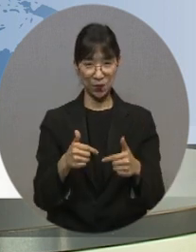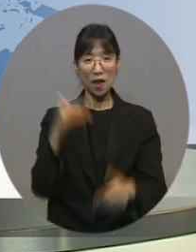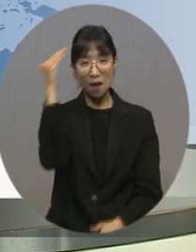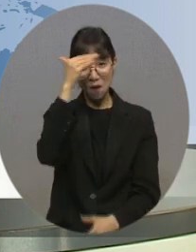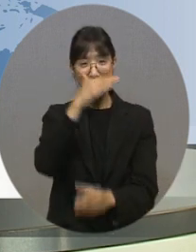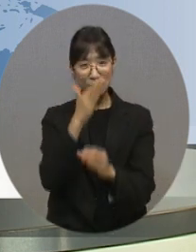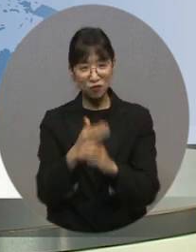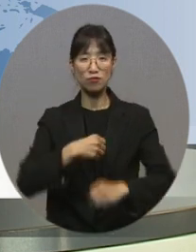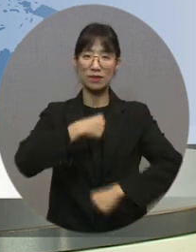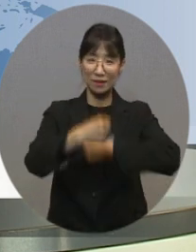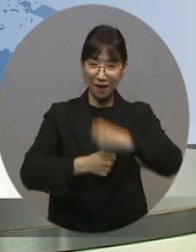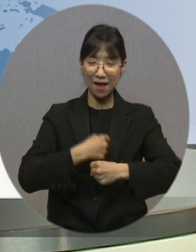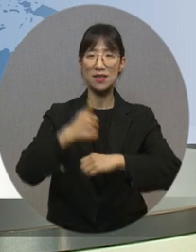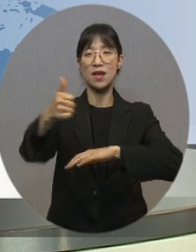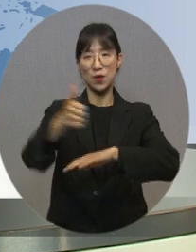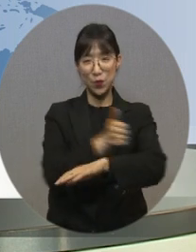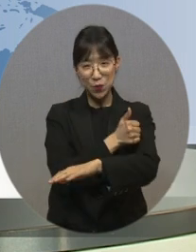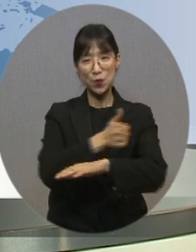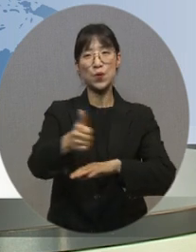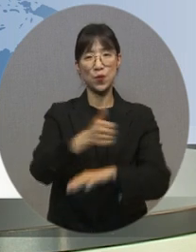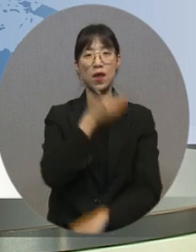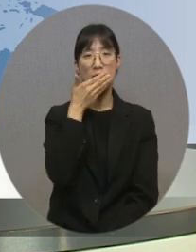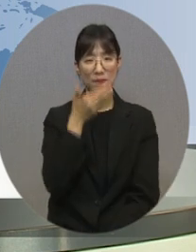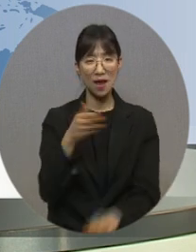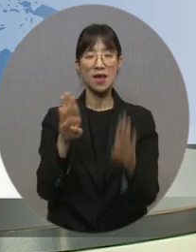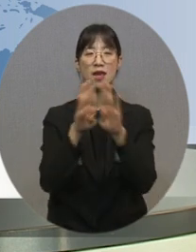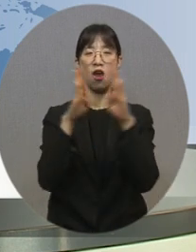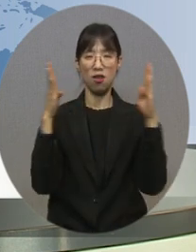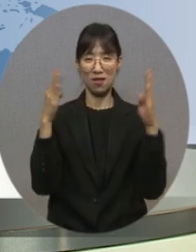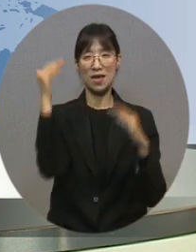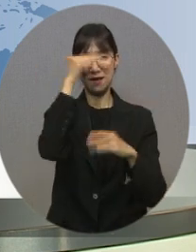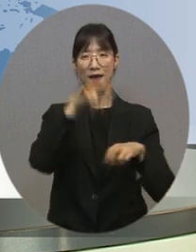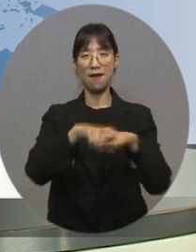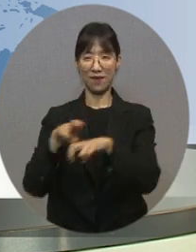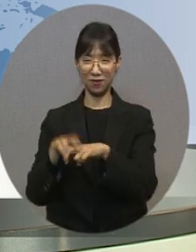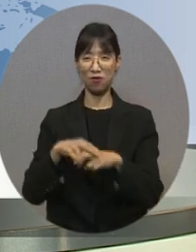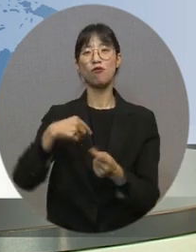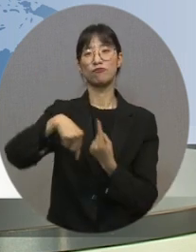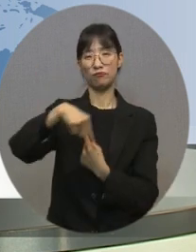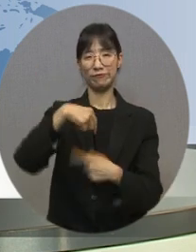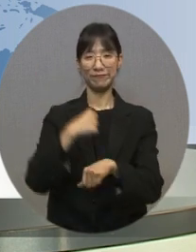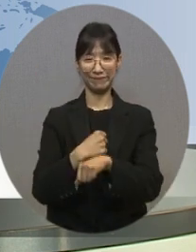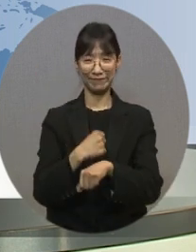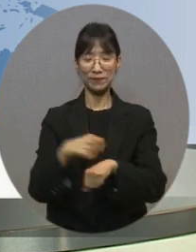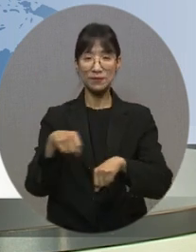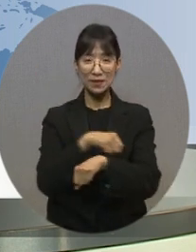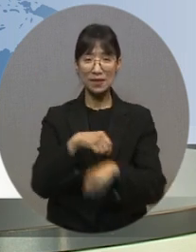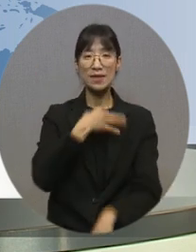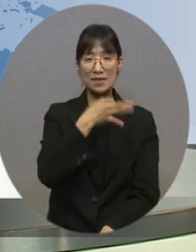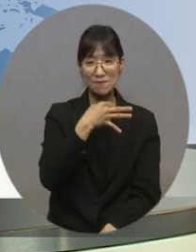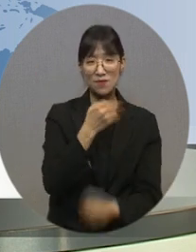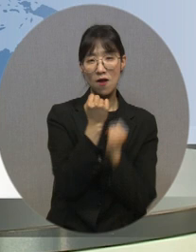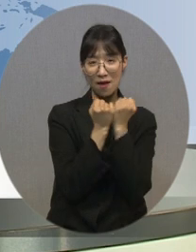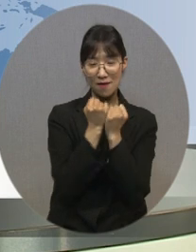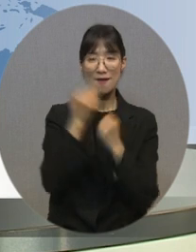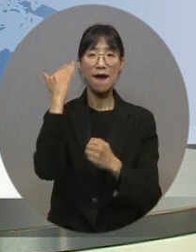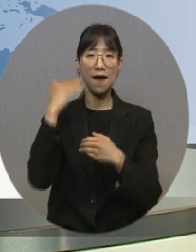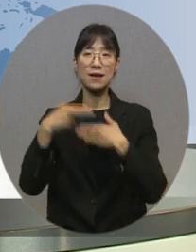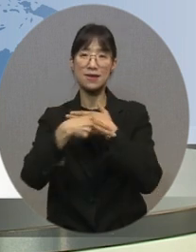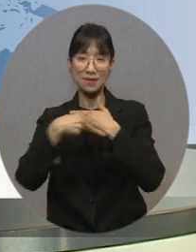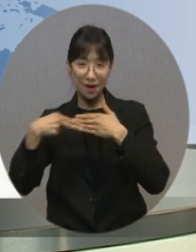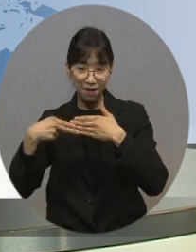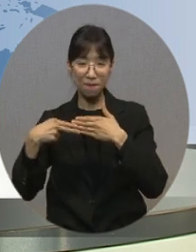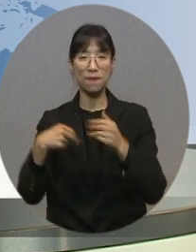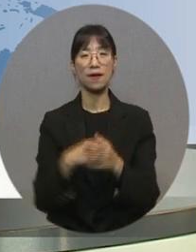중 자유롭게 입장 퇴장할 수 있는 열린 객석으로 운영하는데요. 특히 음성 해설, 한글 자막